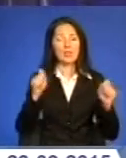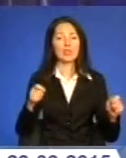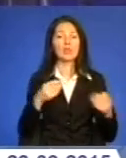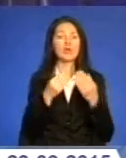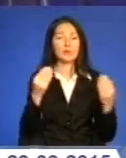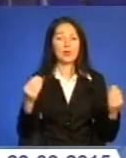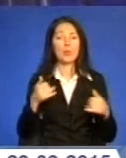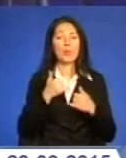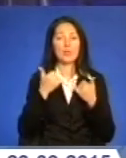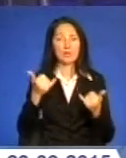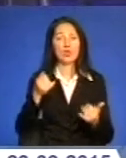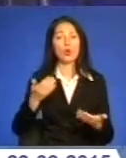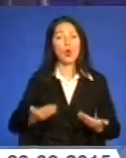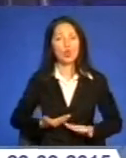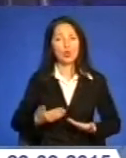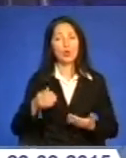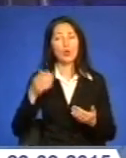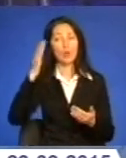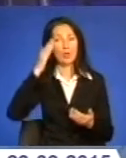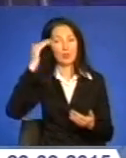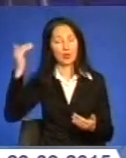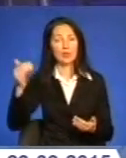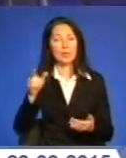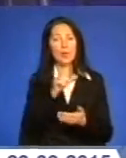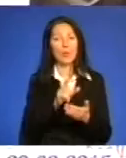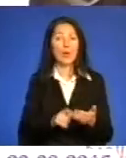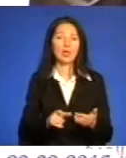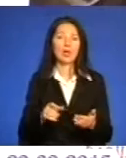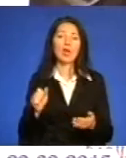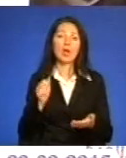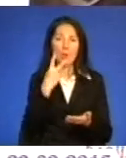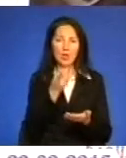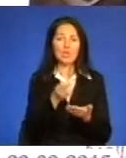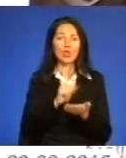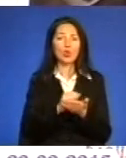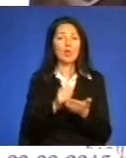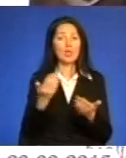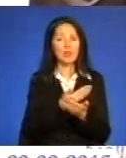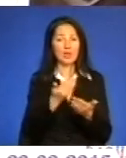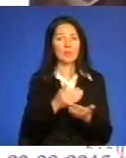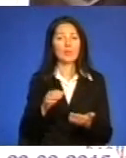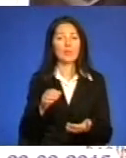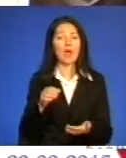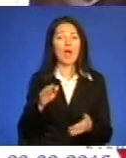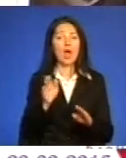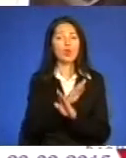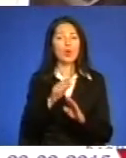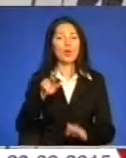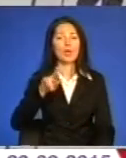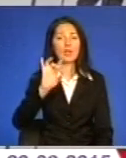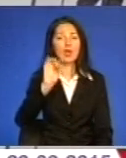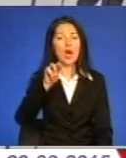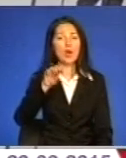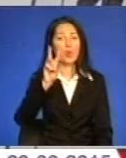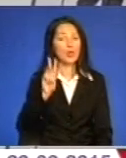творчості поета, та продемонстрували документальний фільм про Василя Ярмуша. Доля Василя Ярмуша нелегка і трагічна.